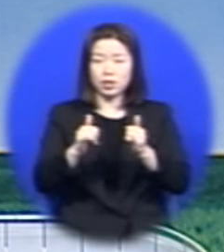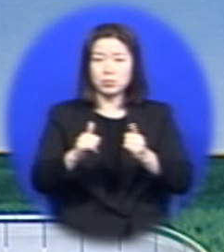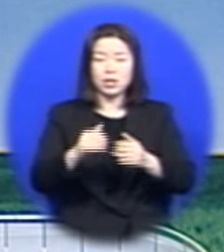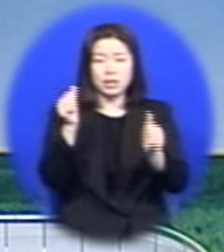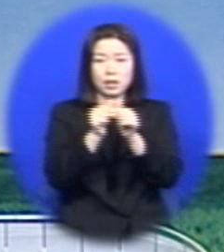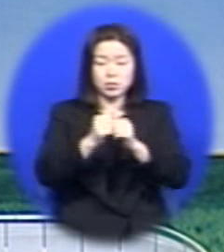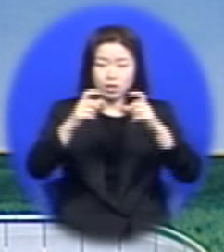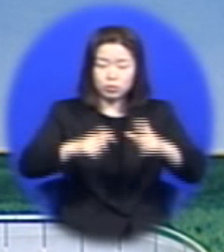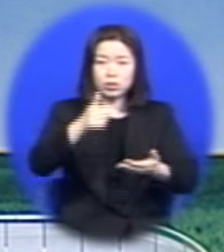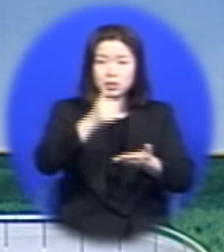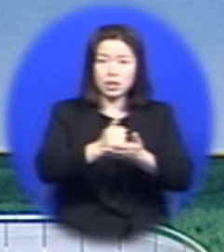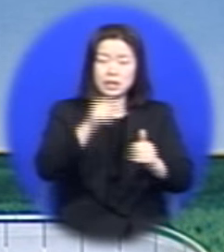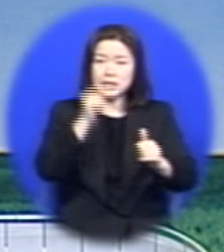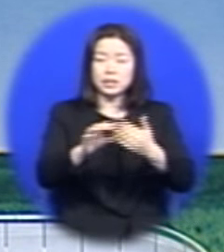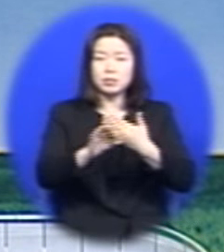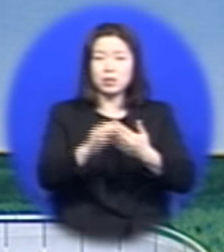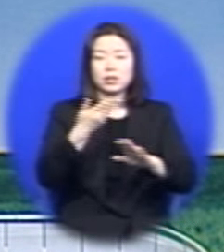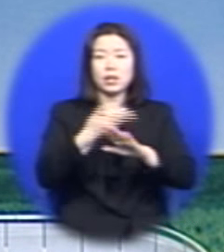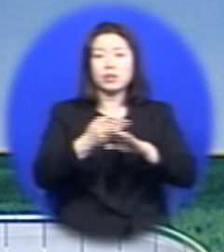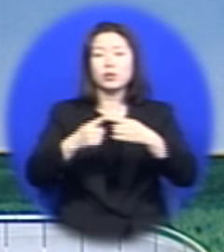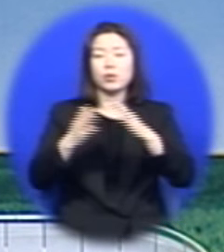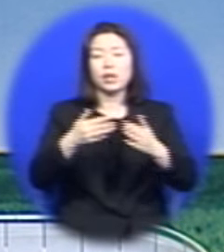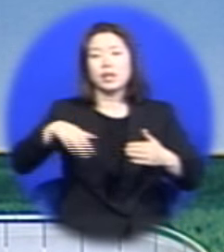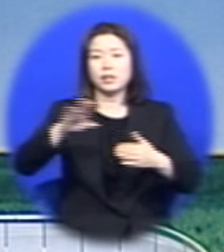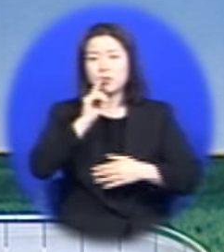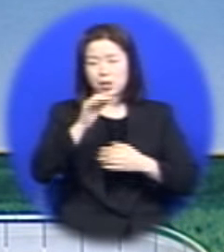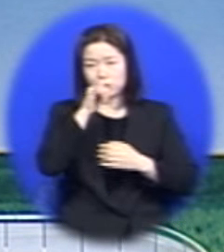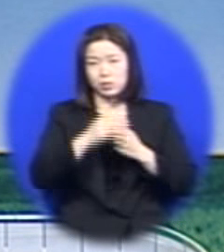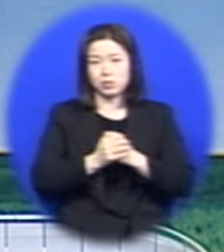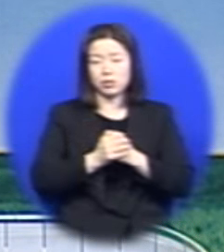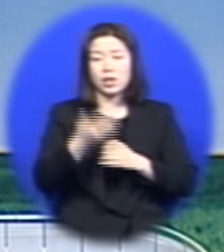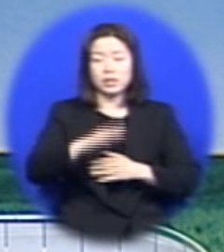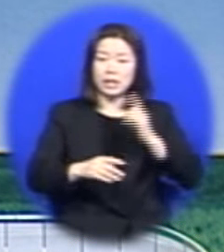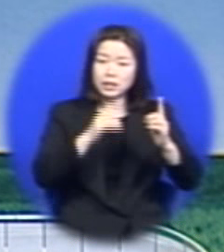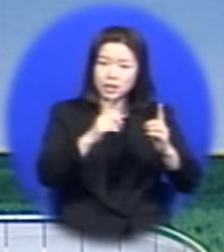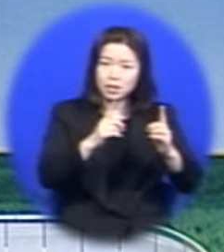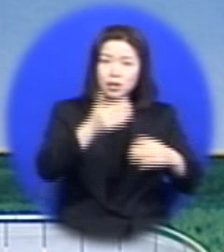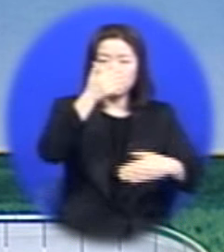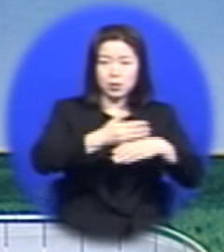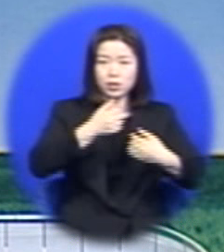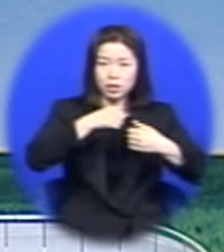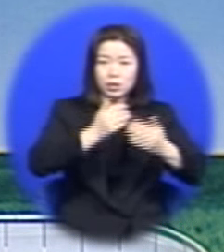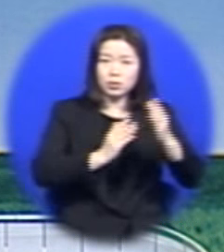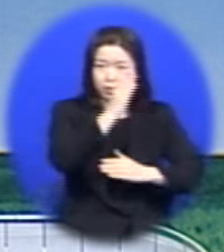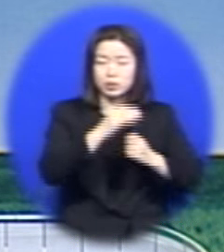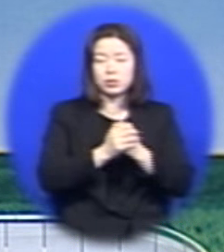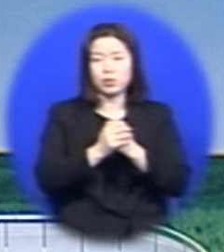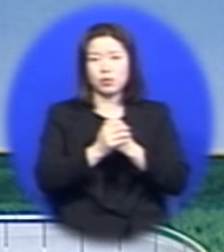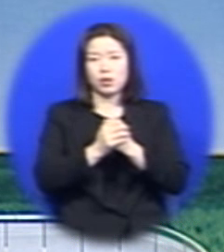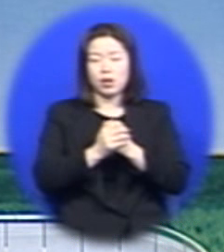가겠다고 그랬어요. 그런데 1:1 양육의 벽이 뚫렸어요. 남자 리더십을 세우는 벽이 뚫렸어요.